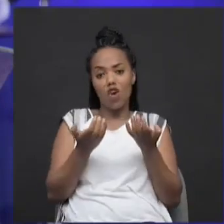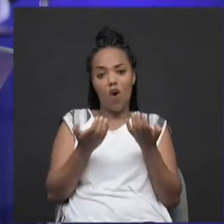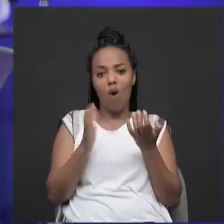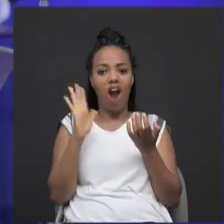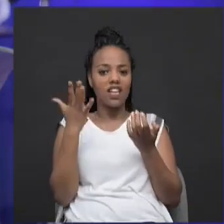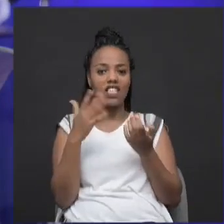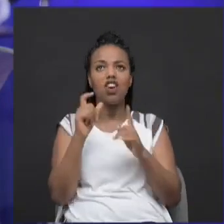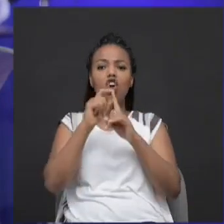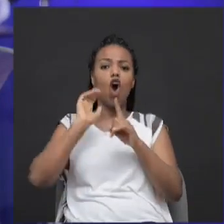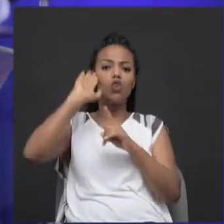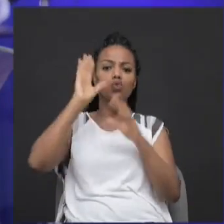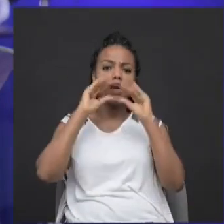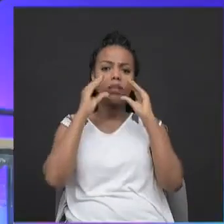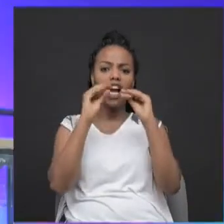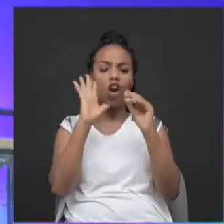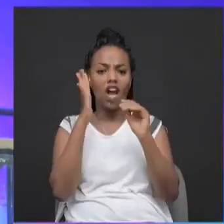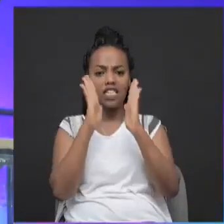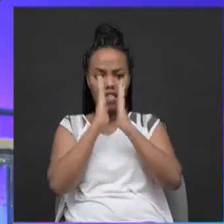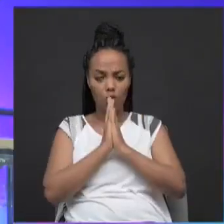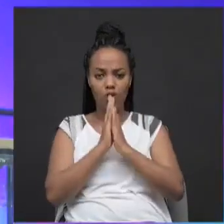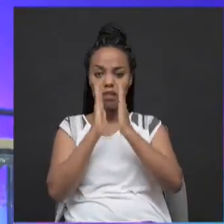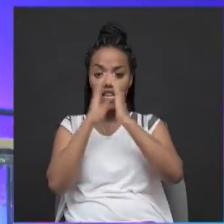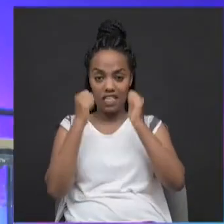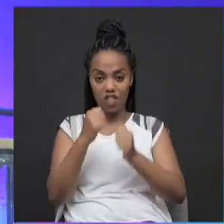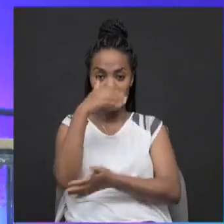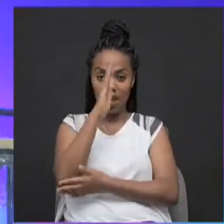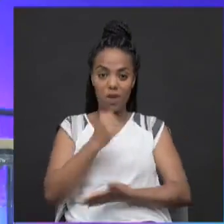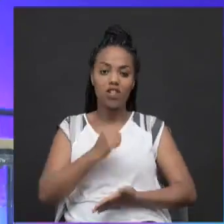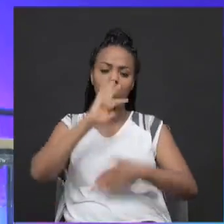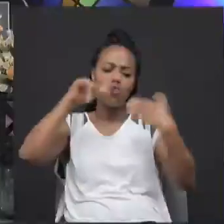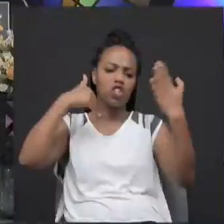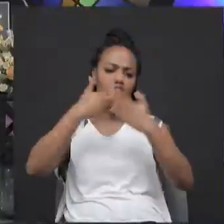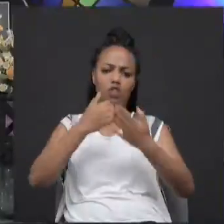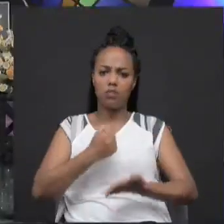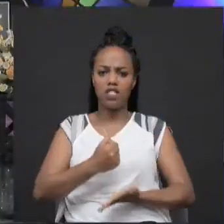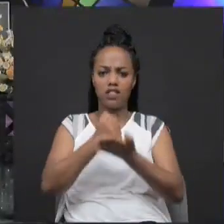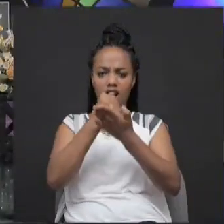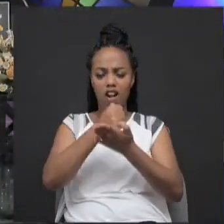ቃሉ እንደሚመክረን አይነት ጸሎት እንድንጸልይ እግዚአብሔር ሁላችንንም ይርዳን